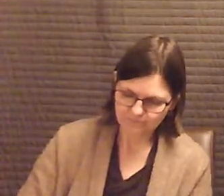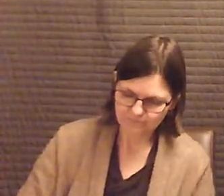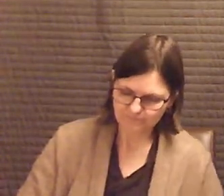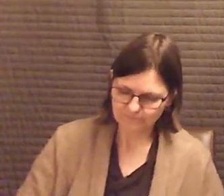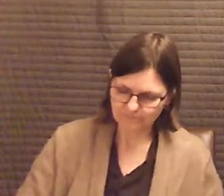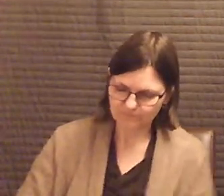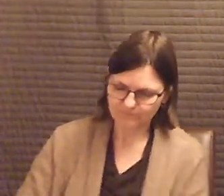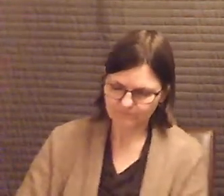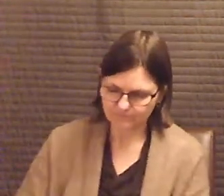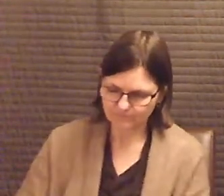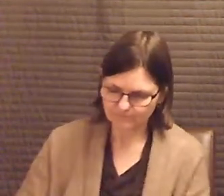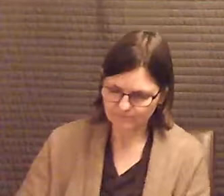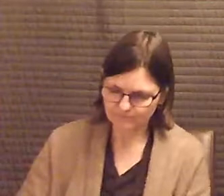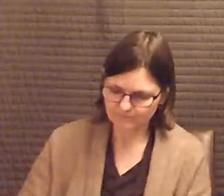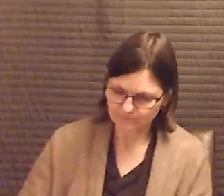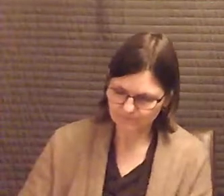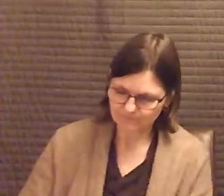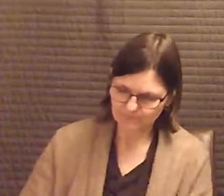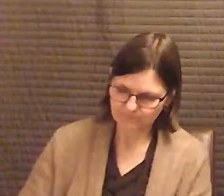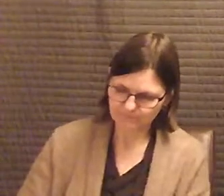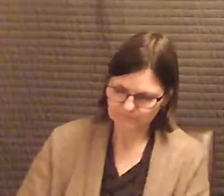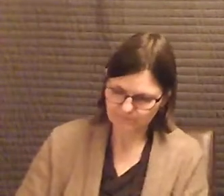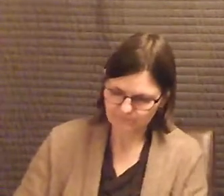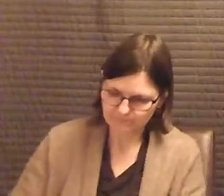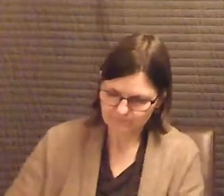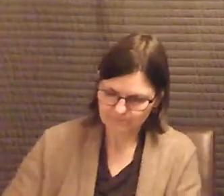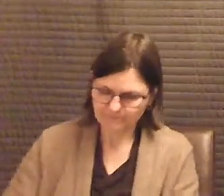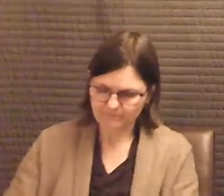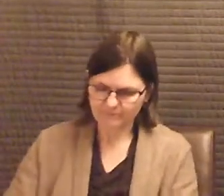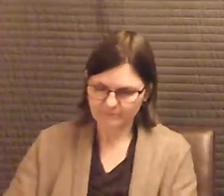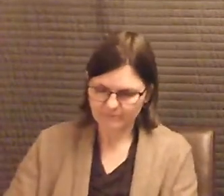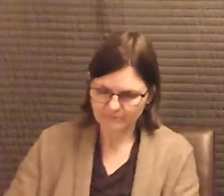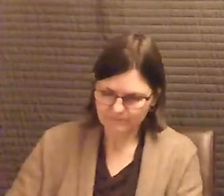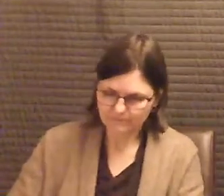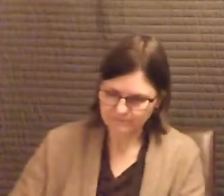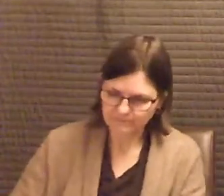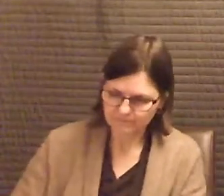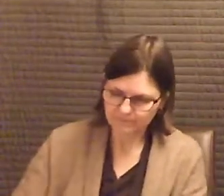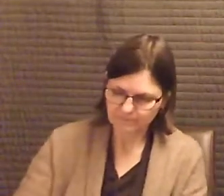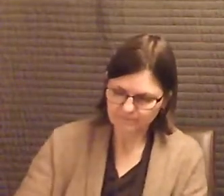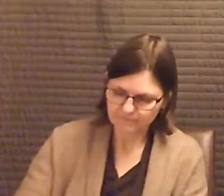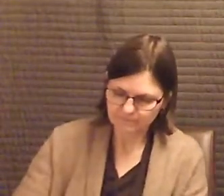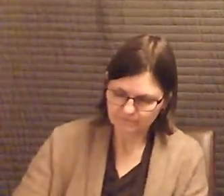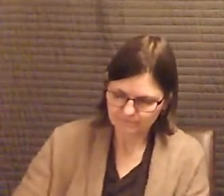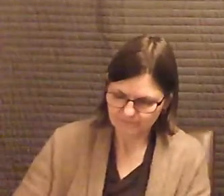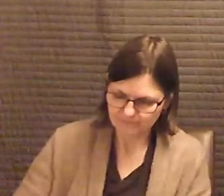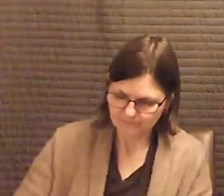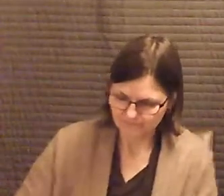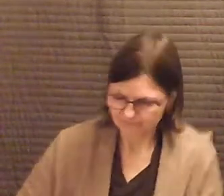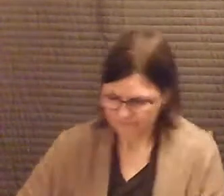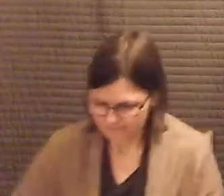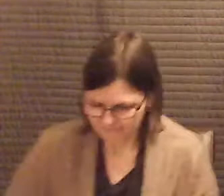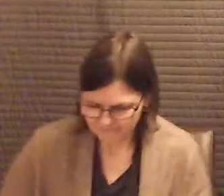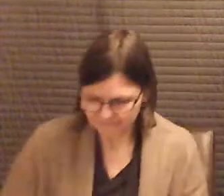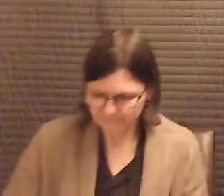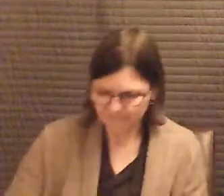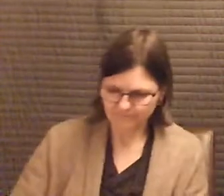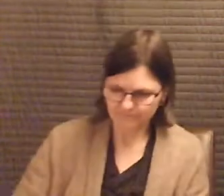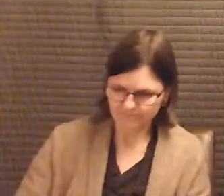mooi jong de pier in de loor jola olympus ijs pili pili